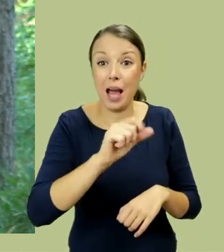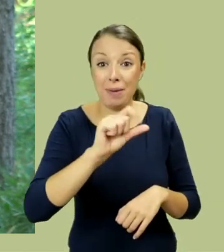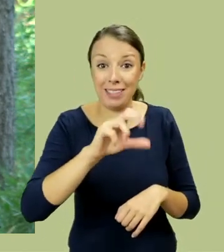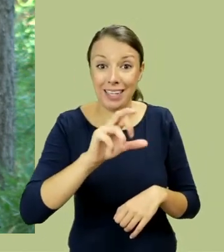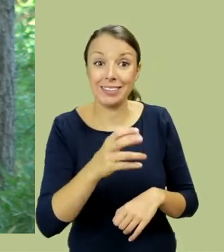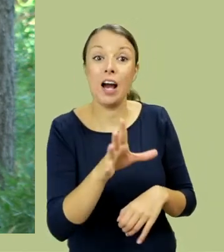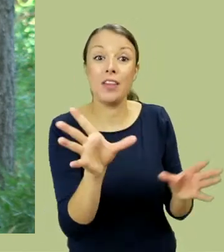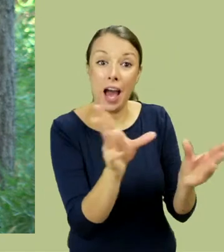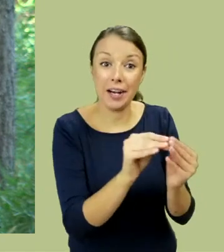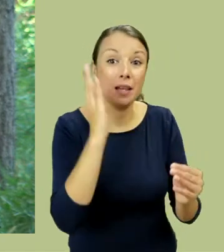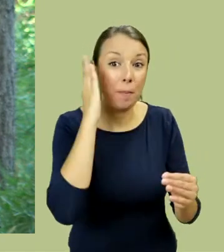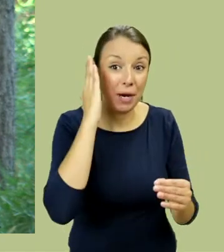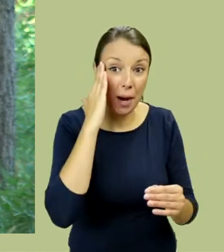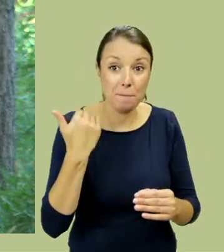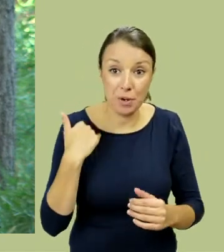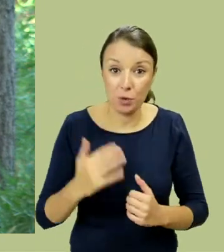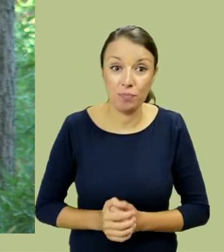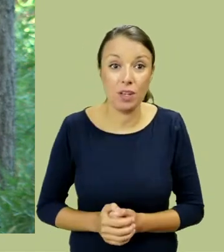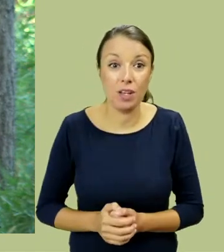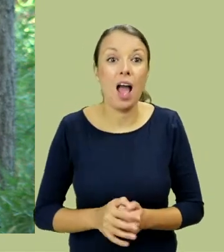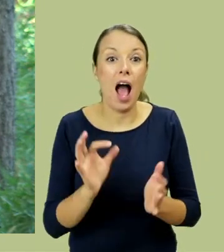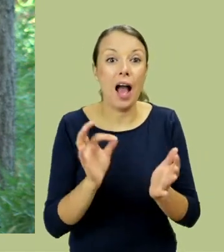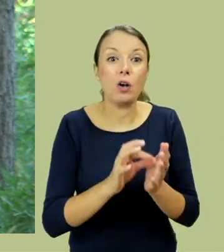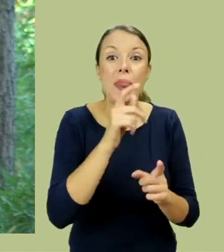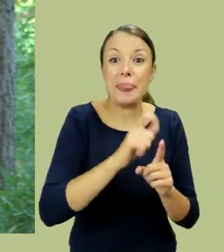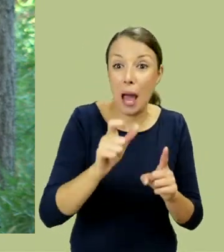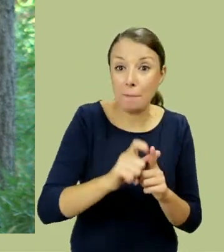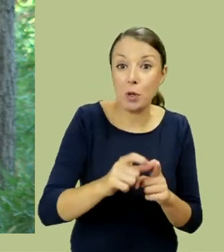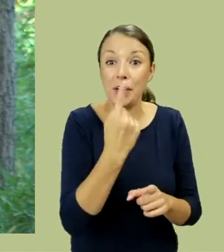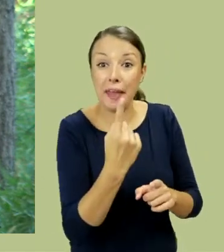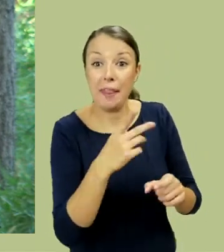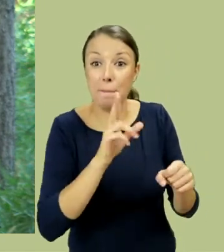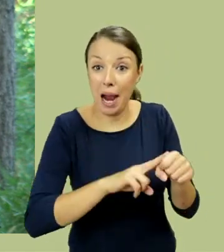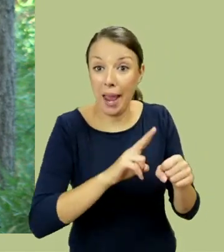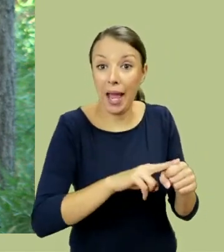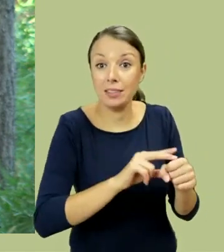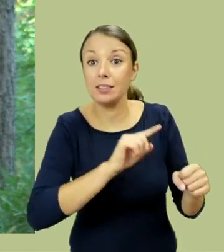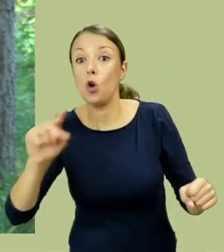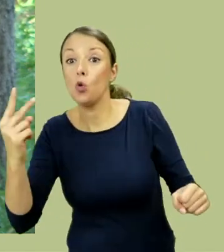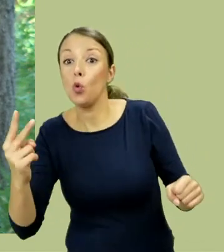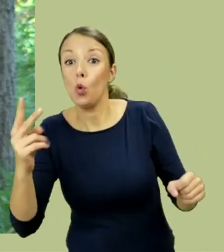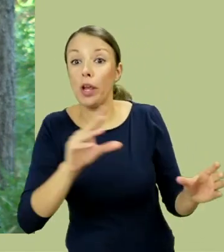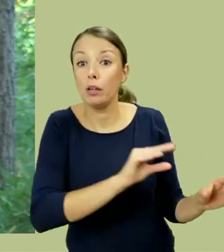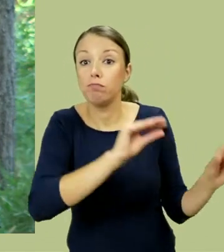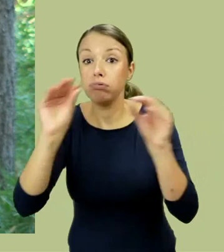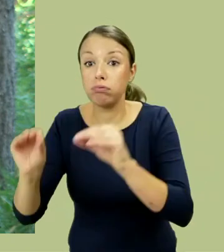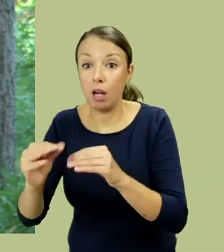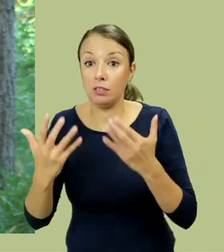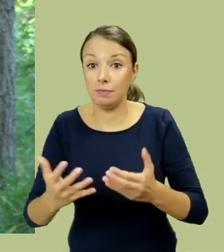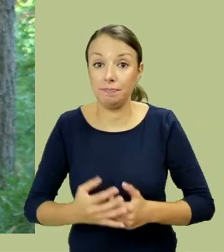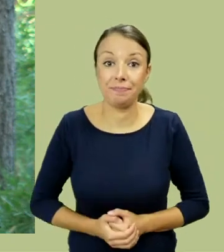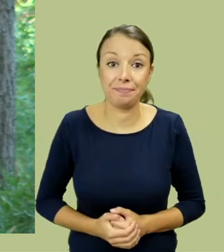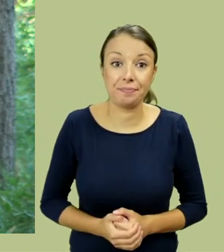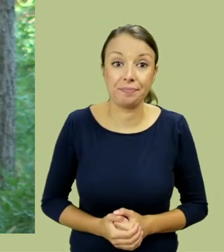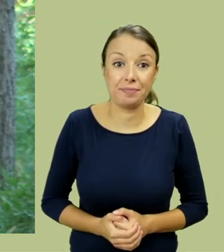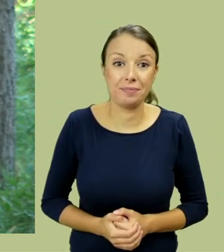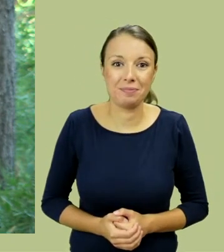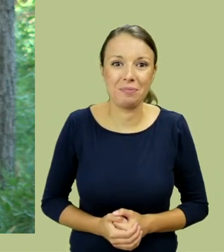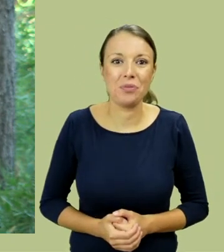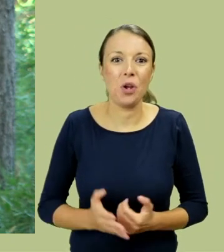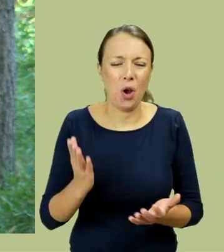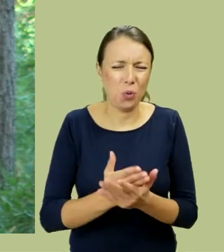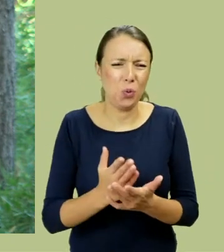pewnego razu z przeniesieniem naboi z jednego magazynu do drugiego i od dawna wiedziały,